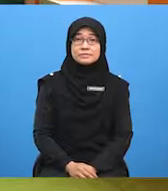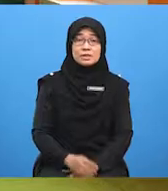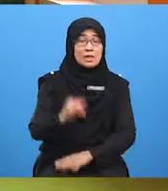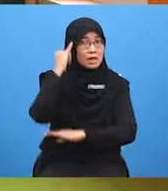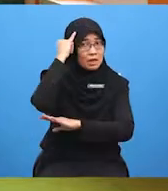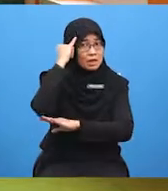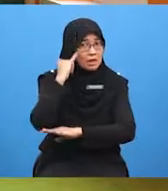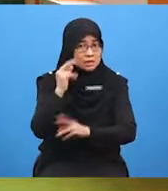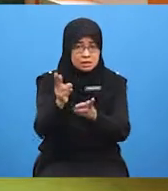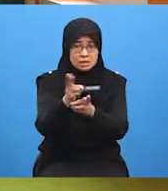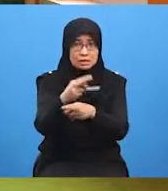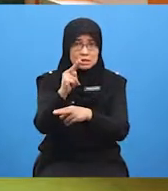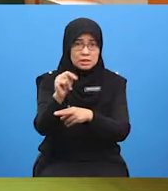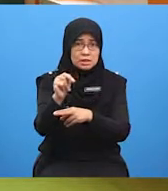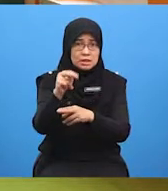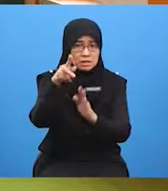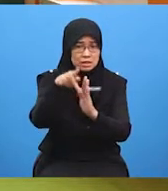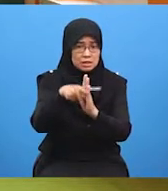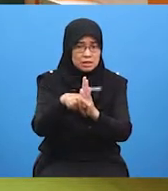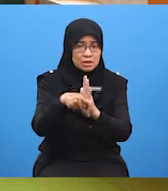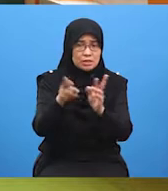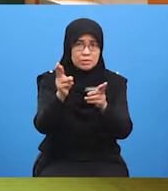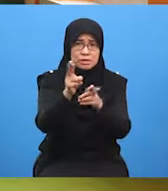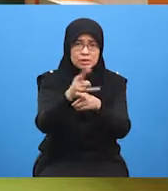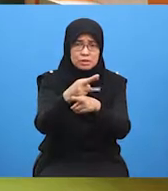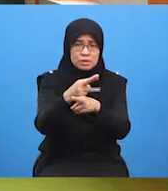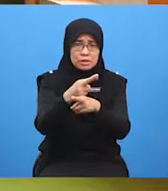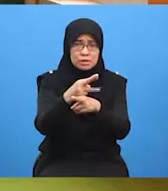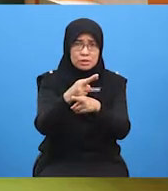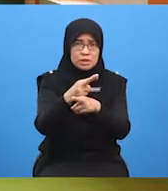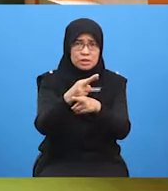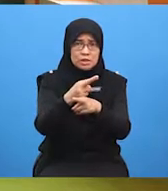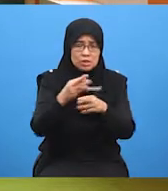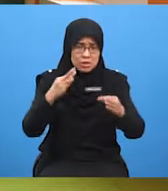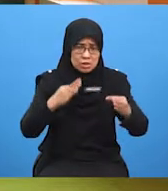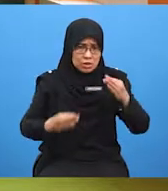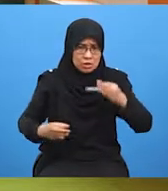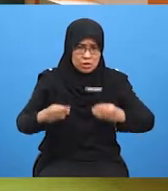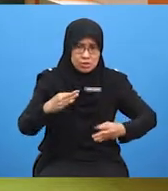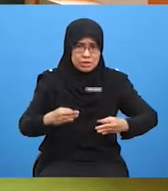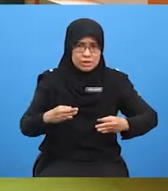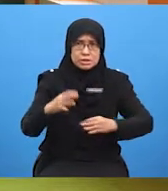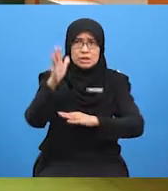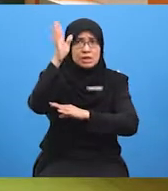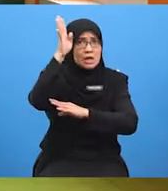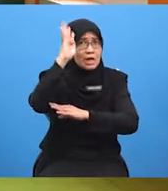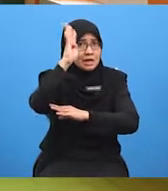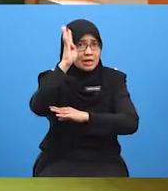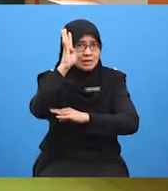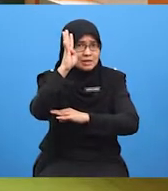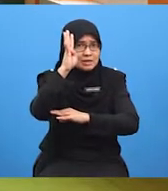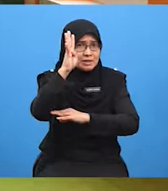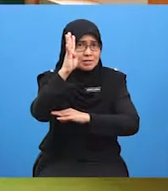Idea rekaan pereka fashion yang pelbagai dan kreatif menjadikan industri fashion berkembang dengan